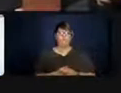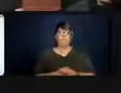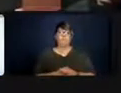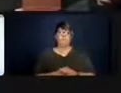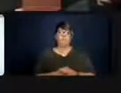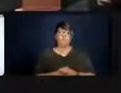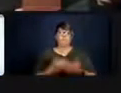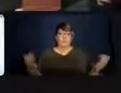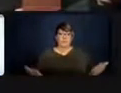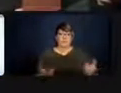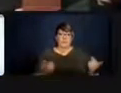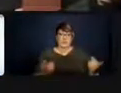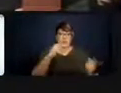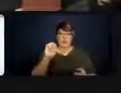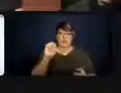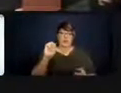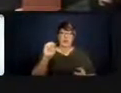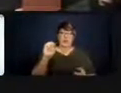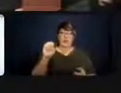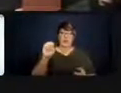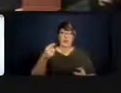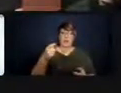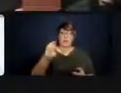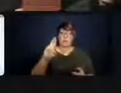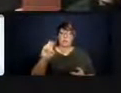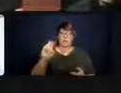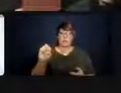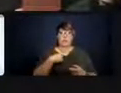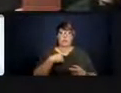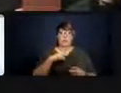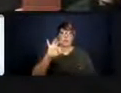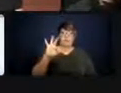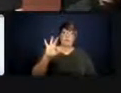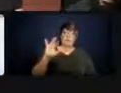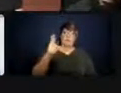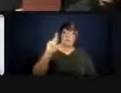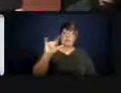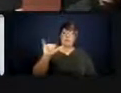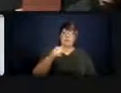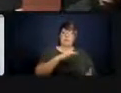wao ni mambo makubwa sana. Kwa hivyo katika Explore Pathways tuna